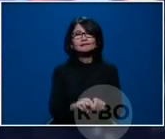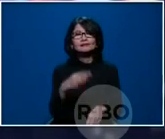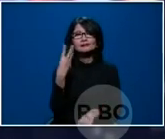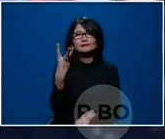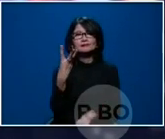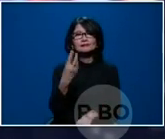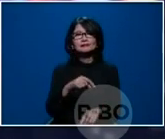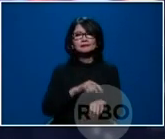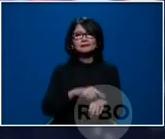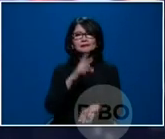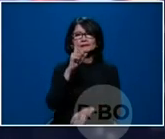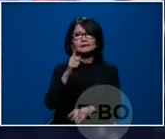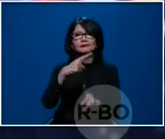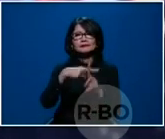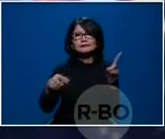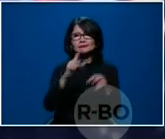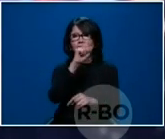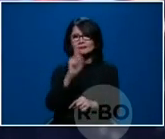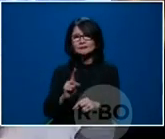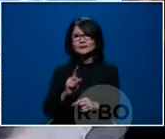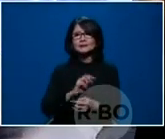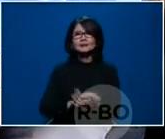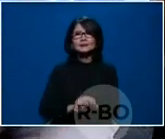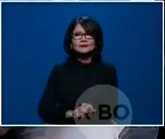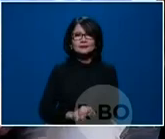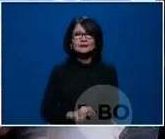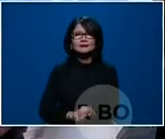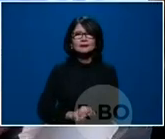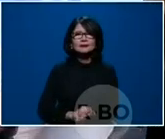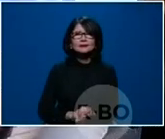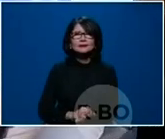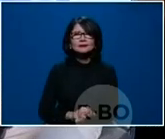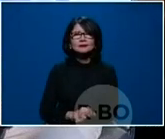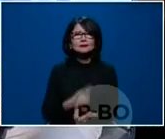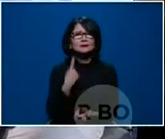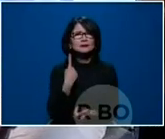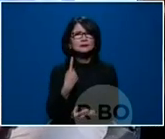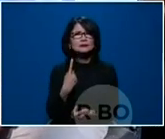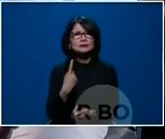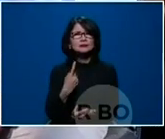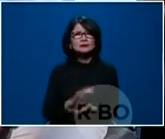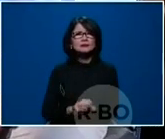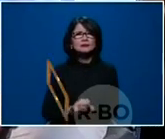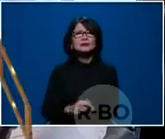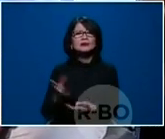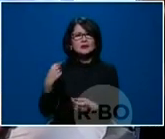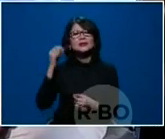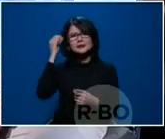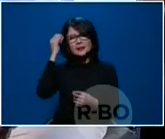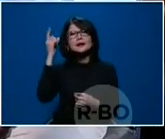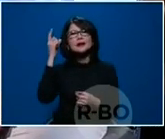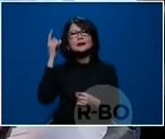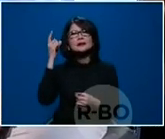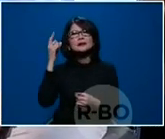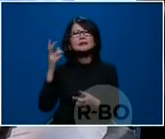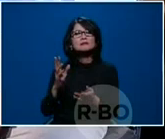Seteng menit untuk menjawab pertanyaan tersebut pertama kita mari sadari hadirnya